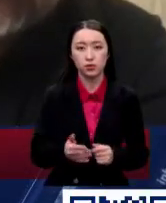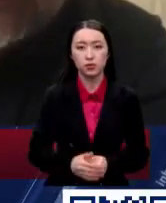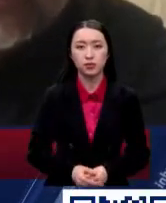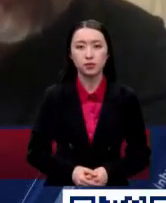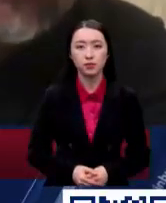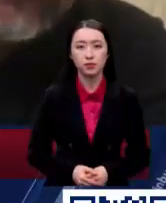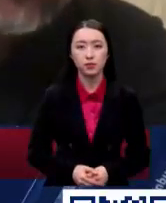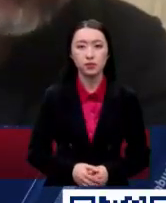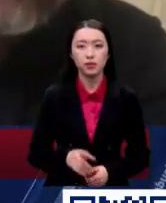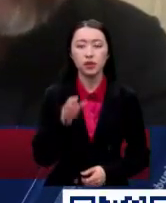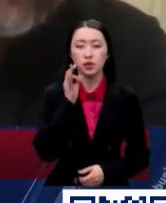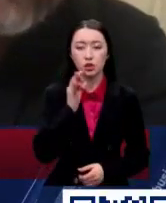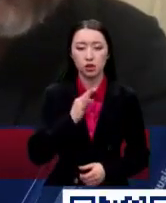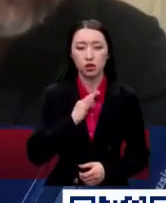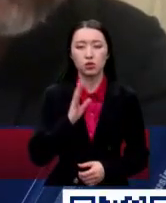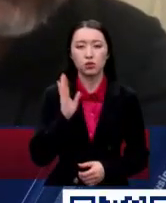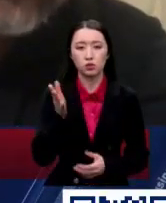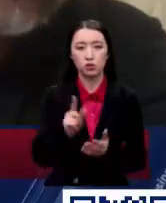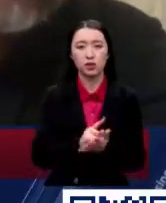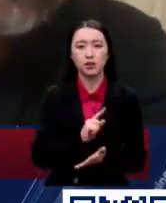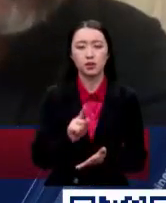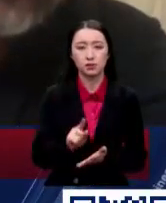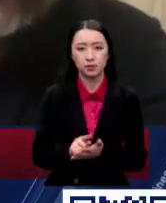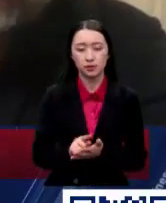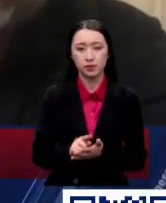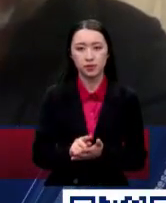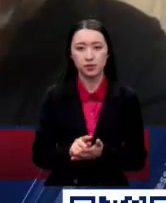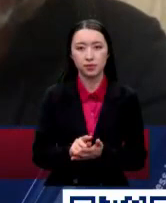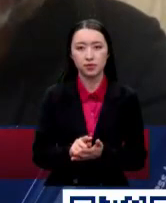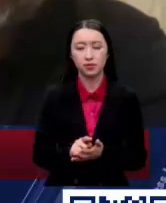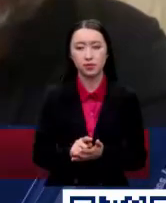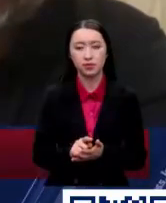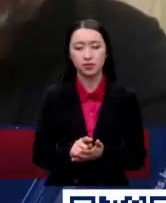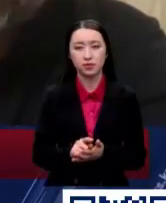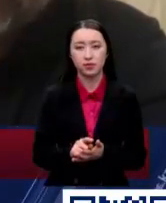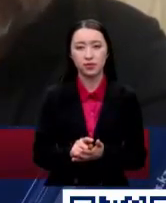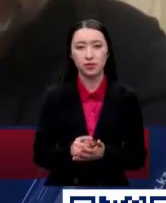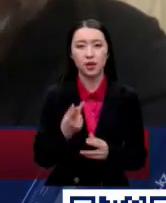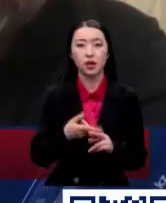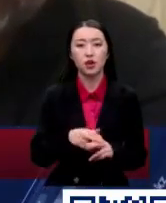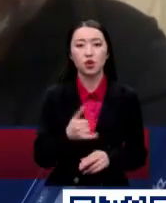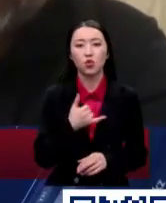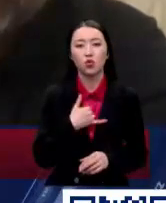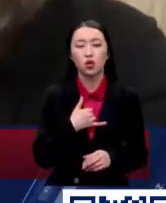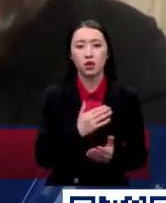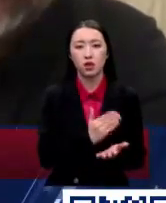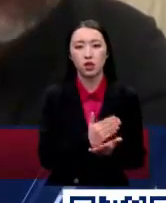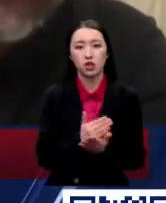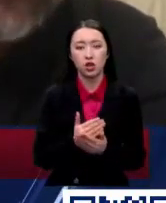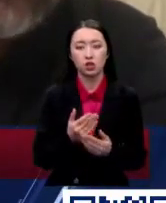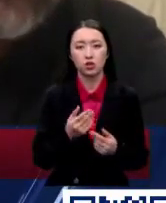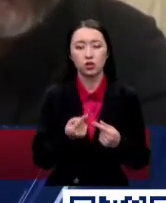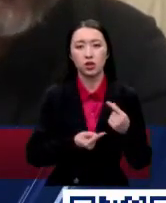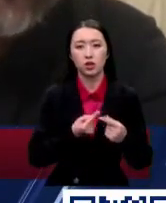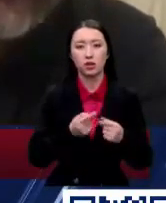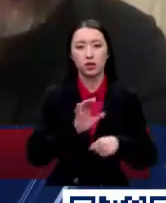то, что скажется, это безусловно. Это безусловно, потому что у нас достаточно большой товарооборот с Россией, как и